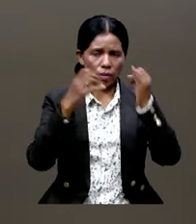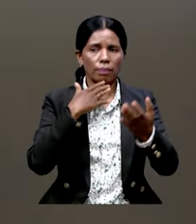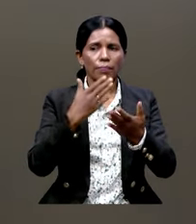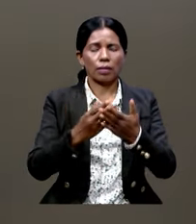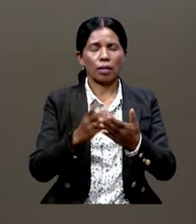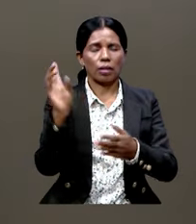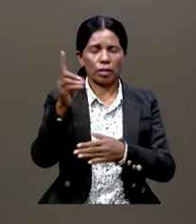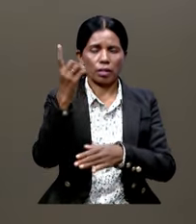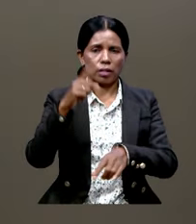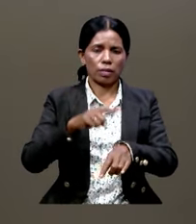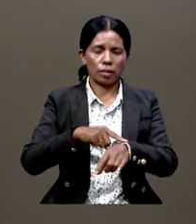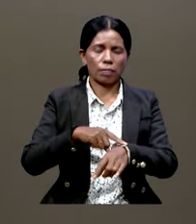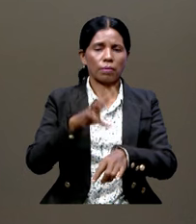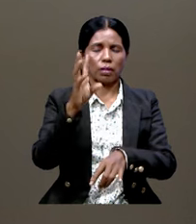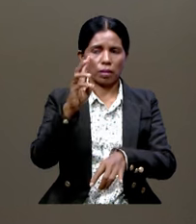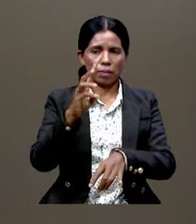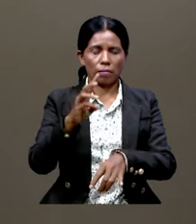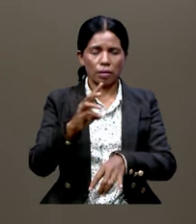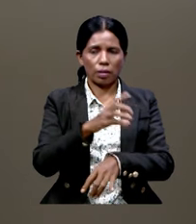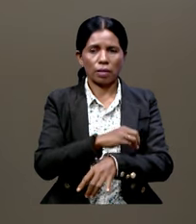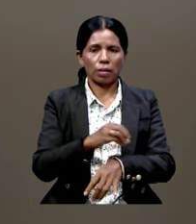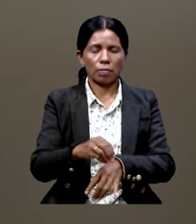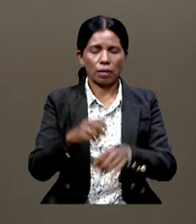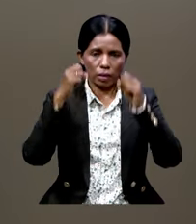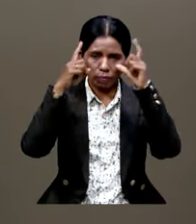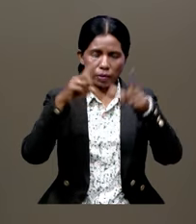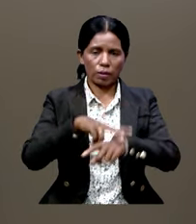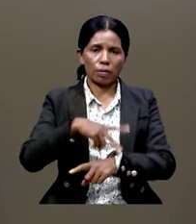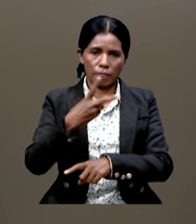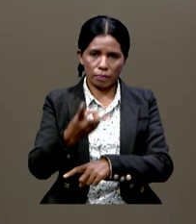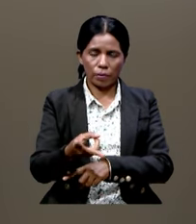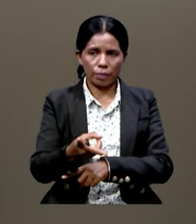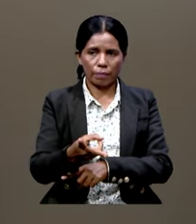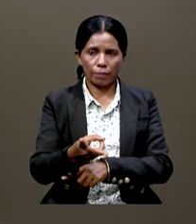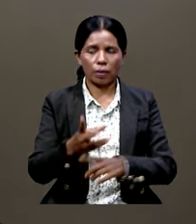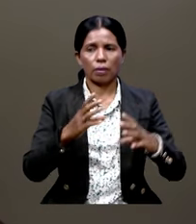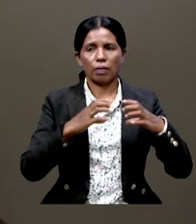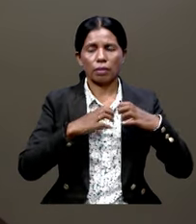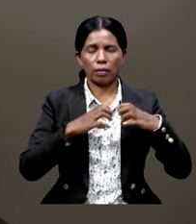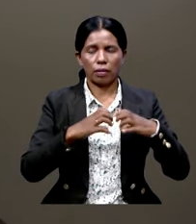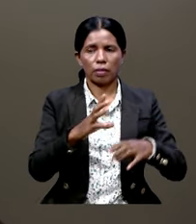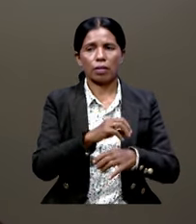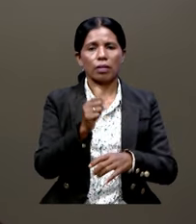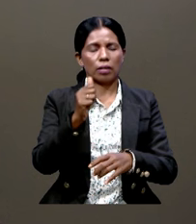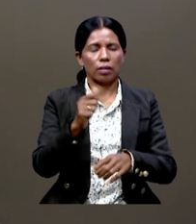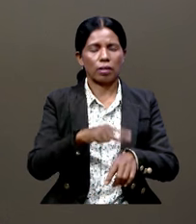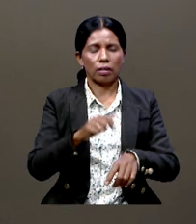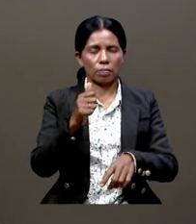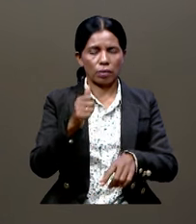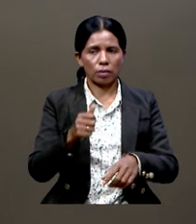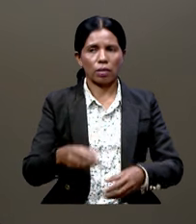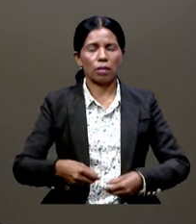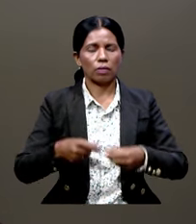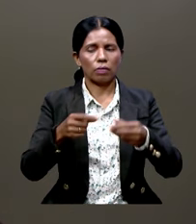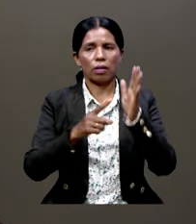tu nem nem foi em apanha ataca filha falei. Es parece ataca o coração. 10 minutos antes era forte né. Lá